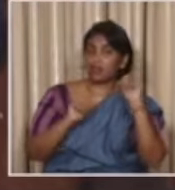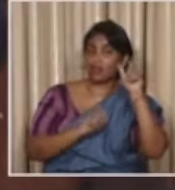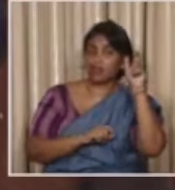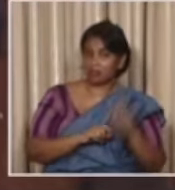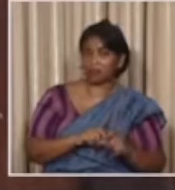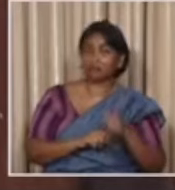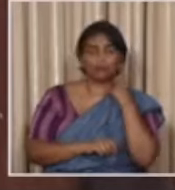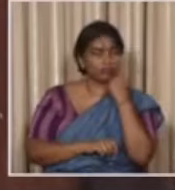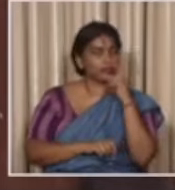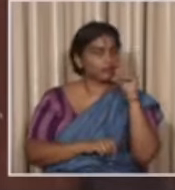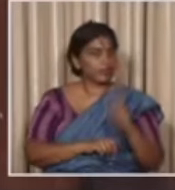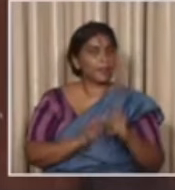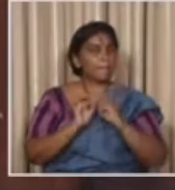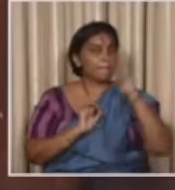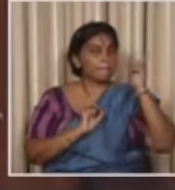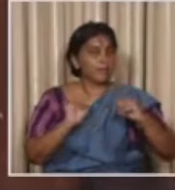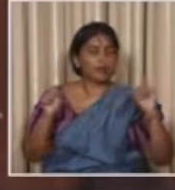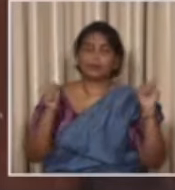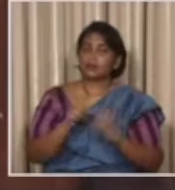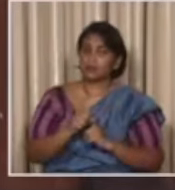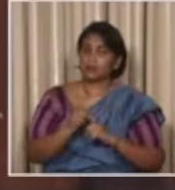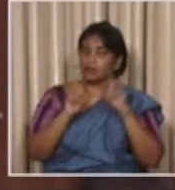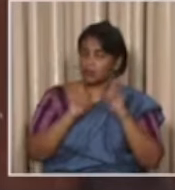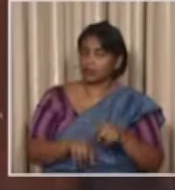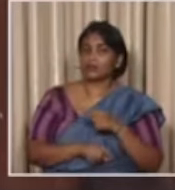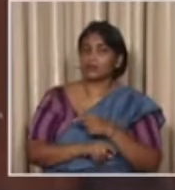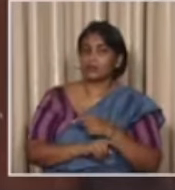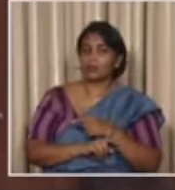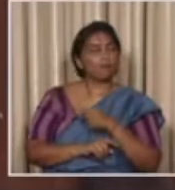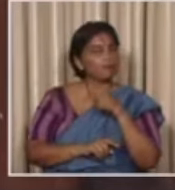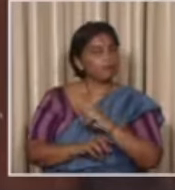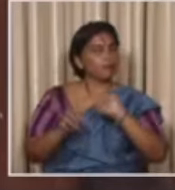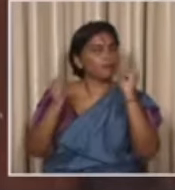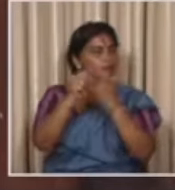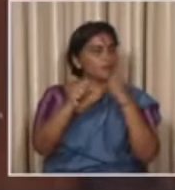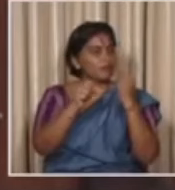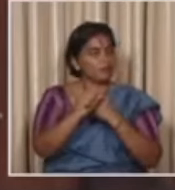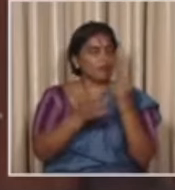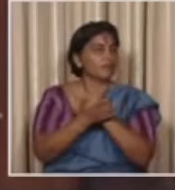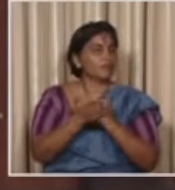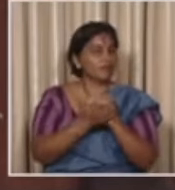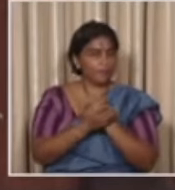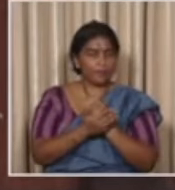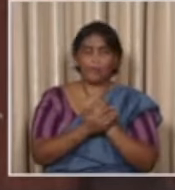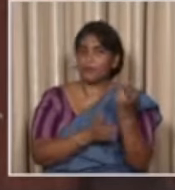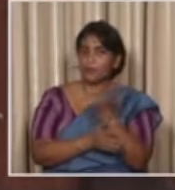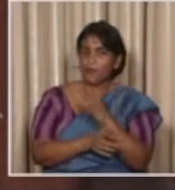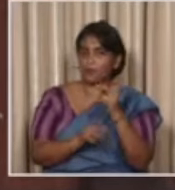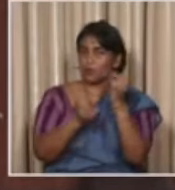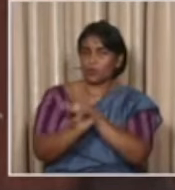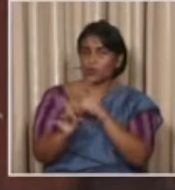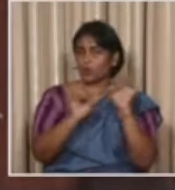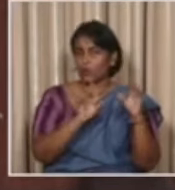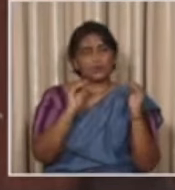කෙනෙක් ඉතාම දක්ෂෙක් මඩකලපේ ඝාතනයට ලක් වෙලා තියෙනවා. ඉතින් මේ වගේ මේ ඝාතන සියල්ල මේ දෙකම එකහා